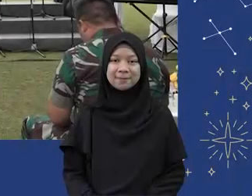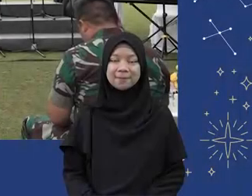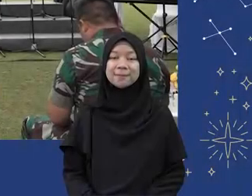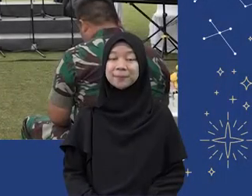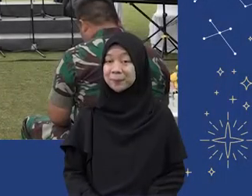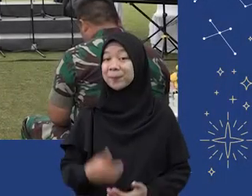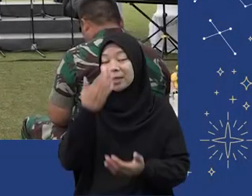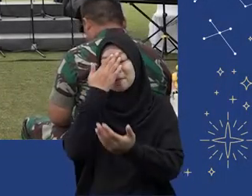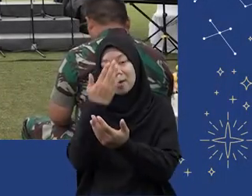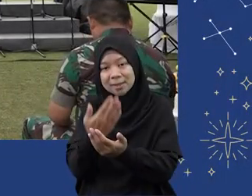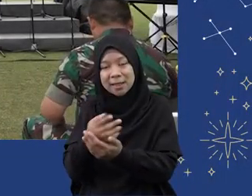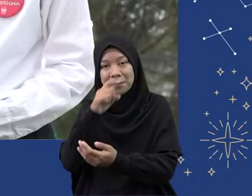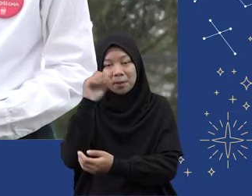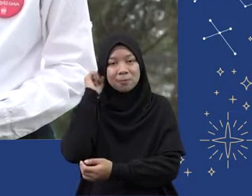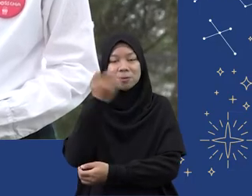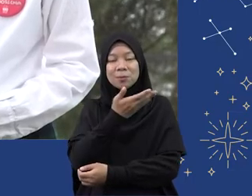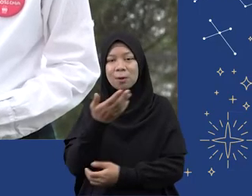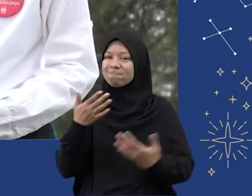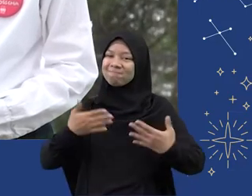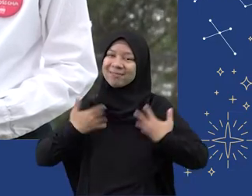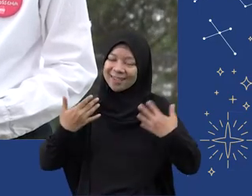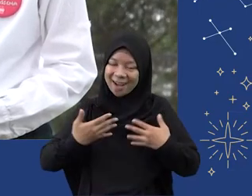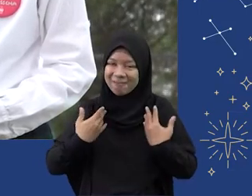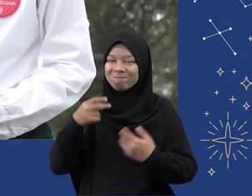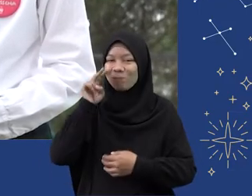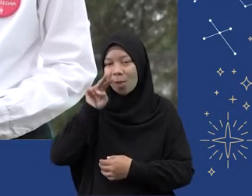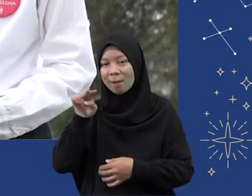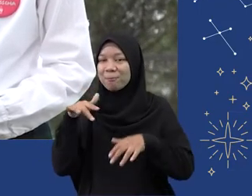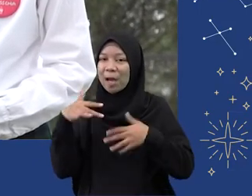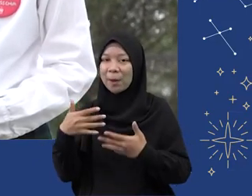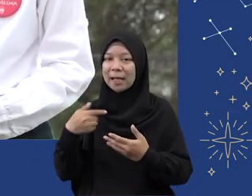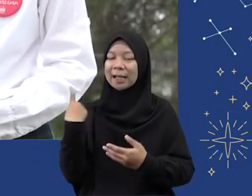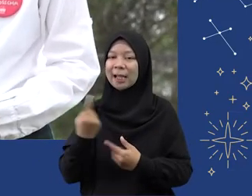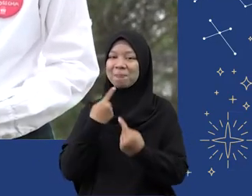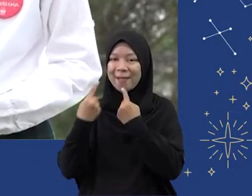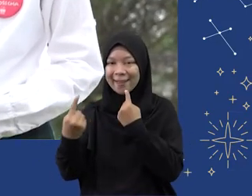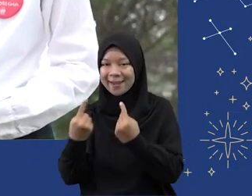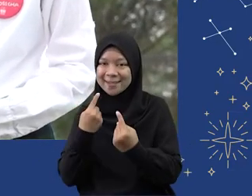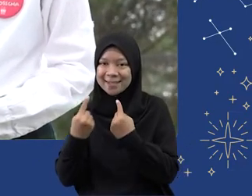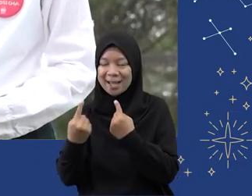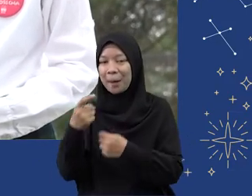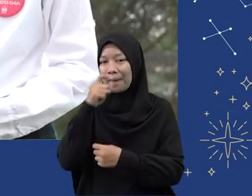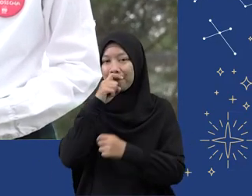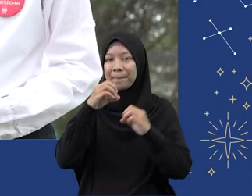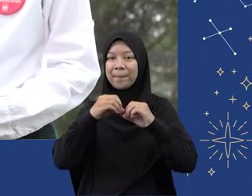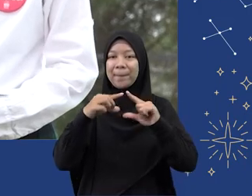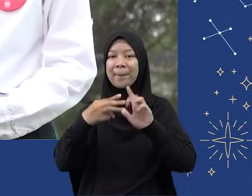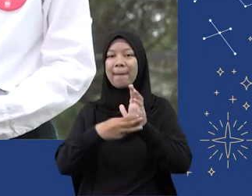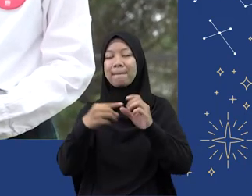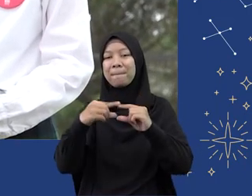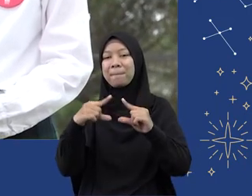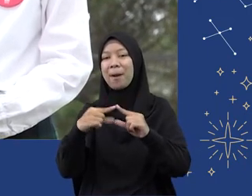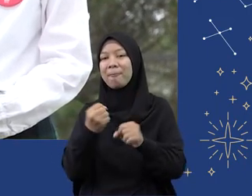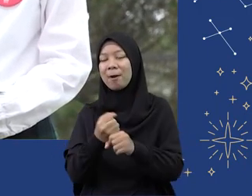Terima kasih Bapak Ibu sekalian senang sekali menyaksikan Bagaimana kami berinteraksi dengan Pak Bambang guru kita